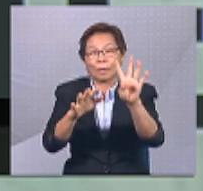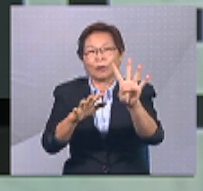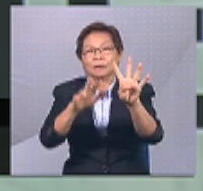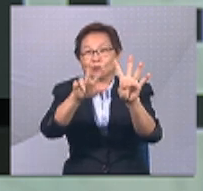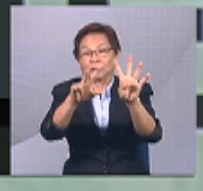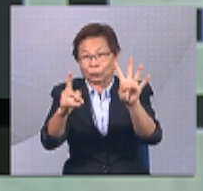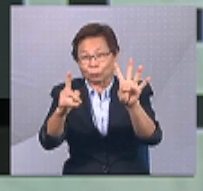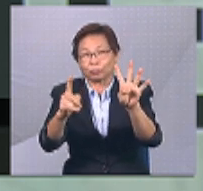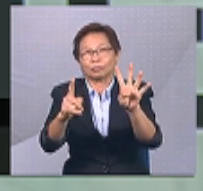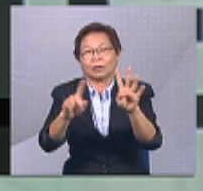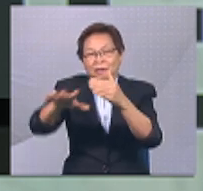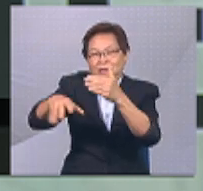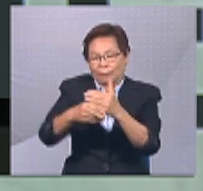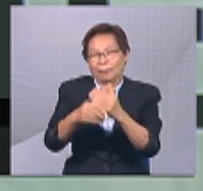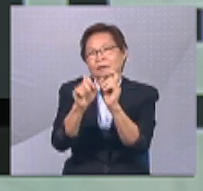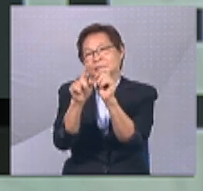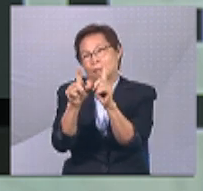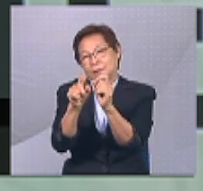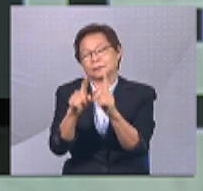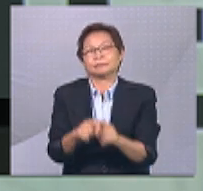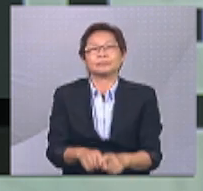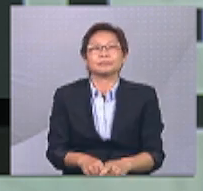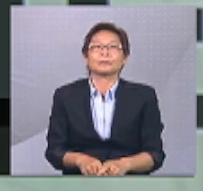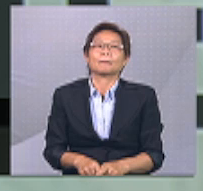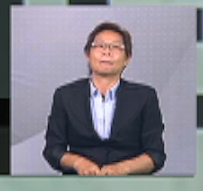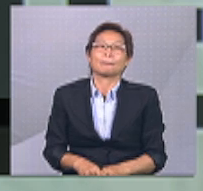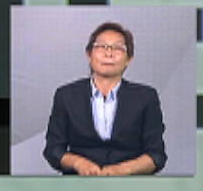431 kes, pertambahan 11 kes, di mana